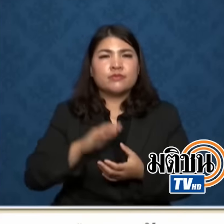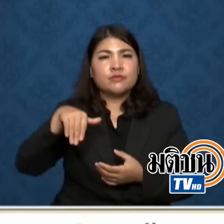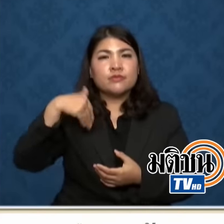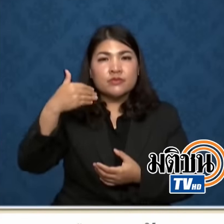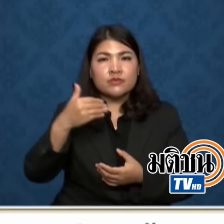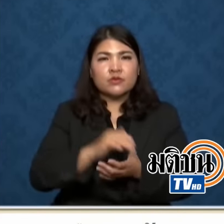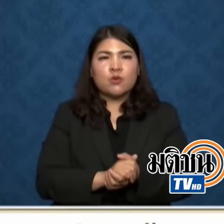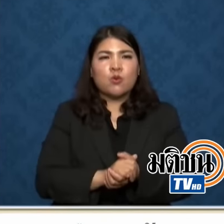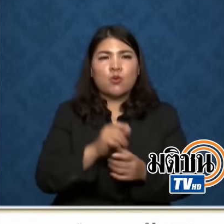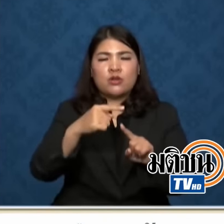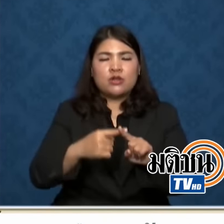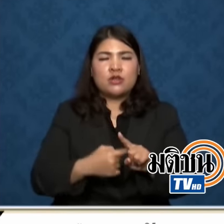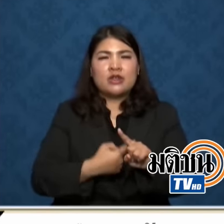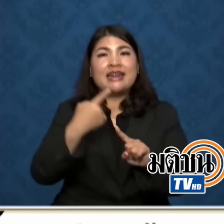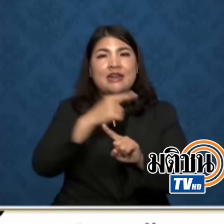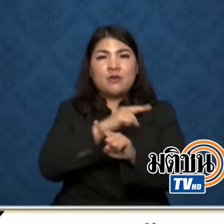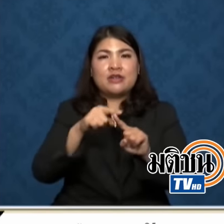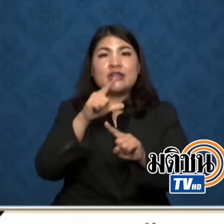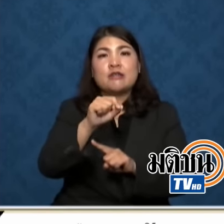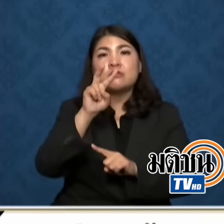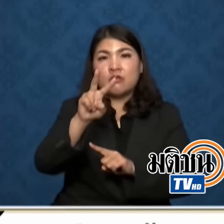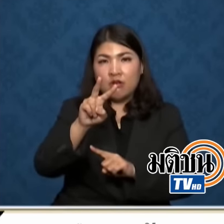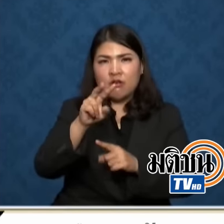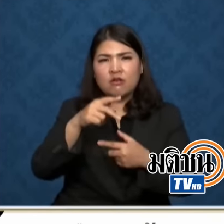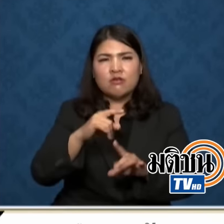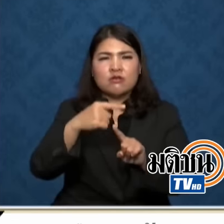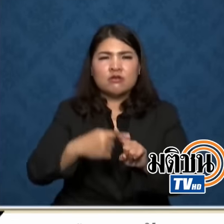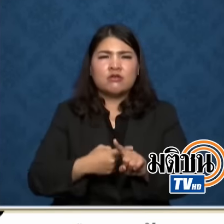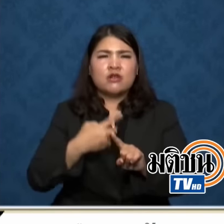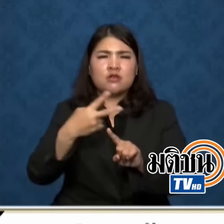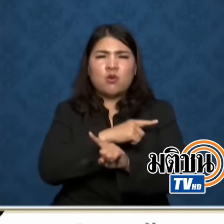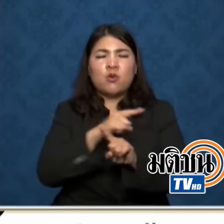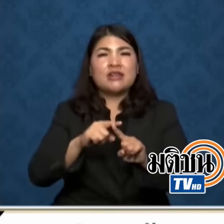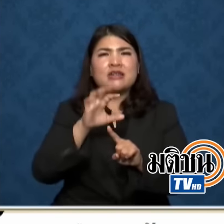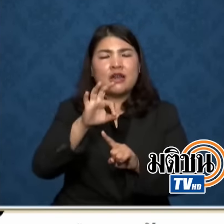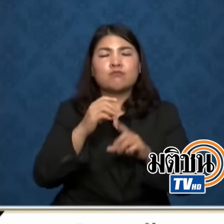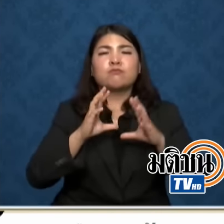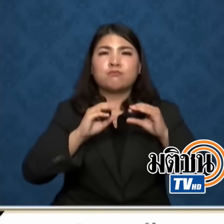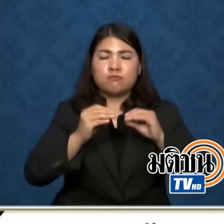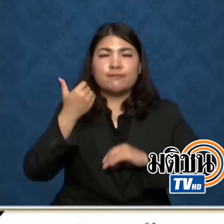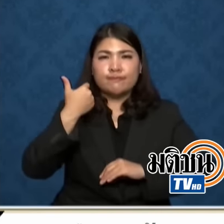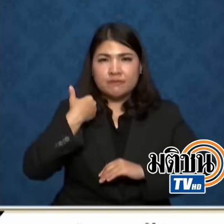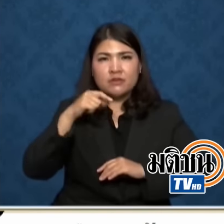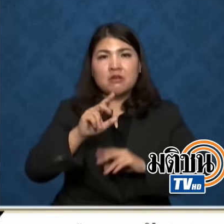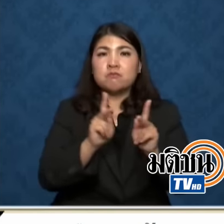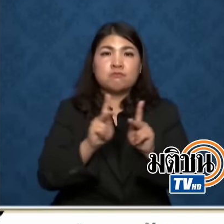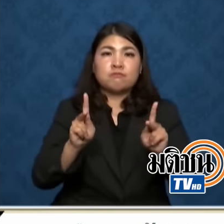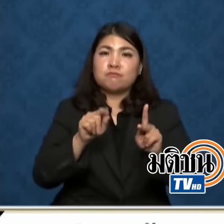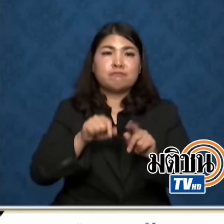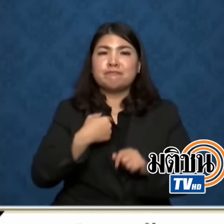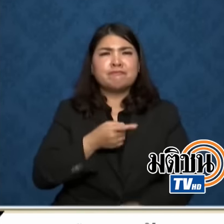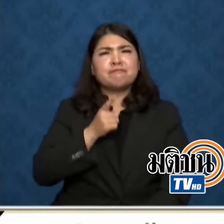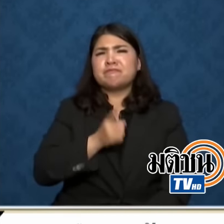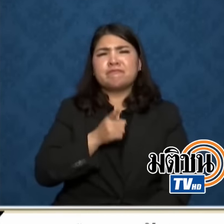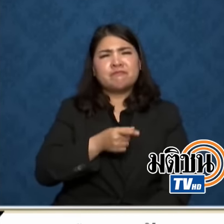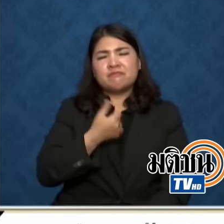ไลน์วันที่22มกราคมก็ผ่านมาครับจนวันที่9ครับยังมาประชุมกันอีกครับคณะนี้ยังเหมือนเดิมครับบอกว่า